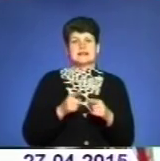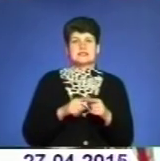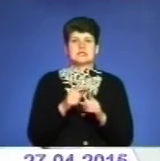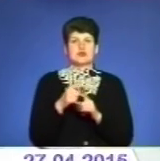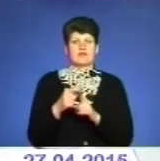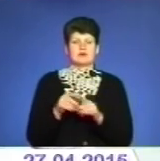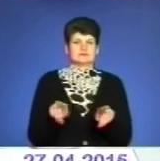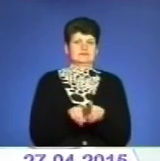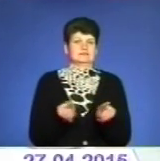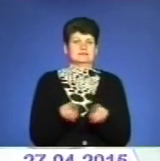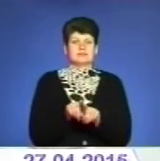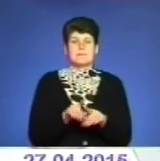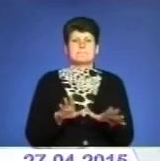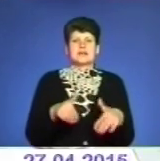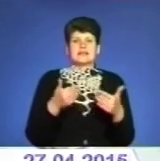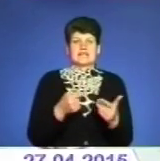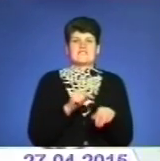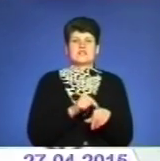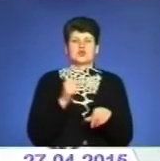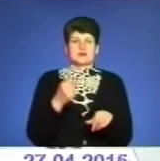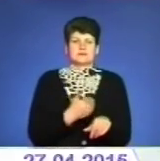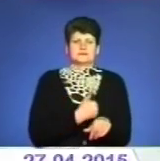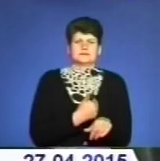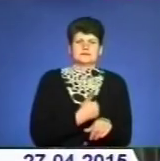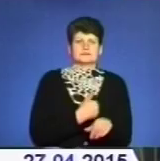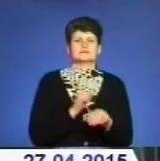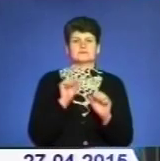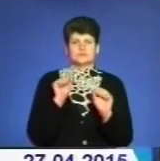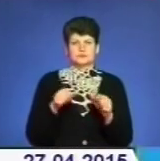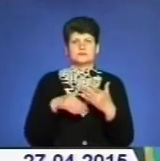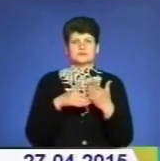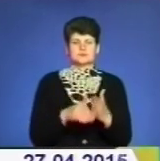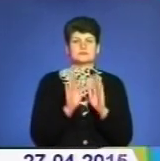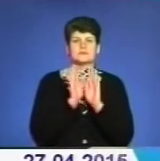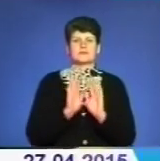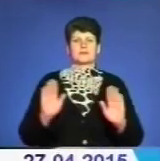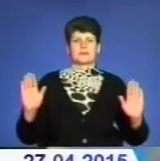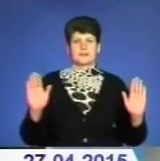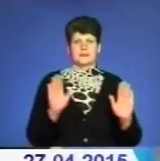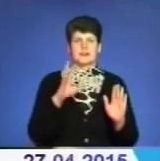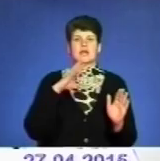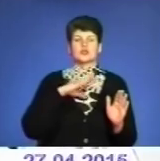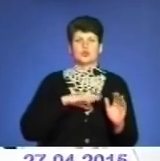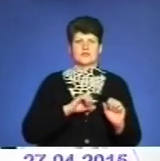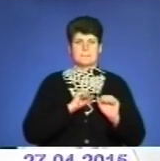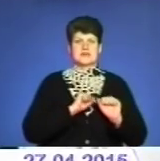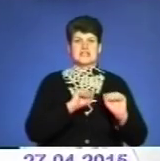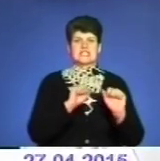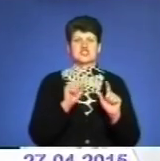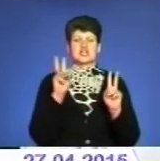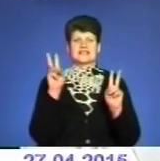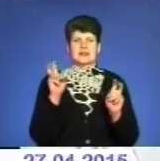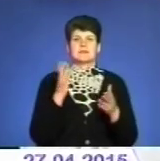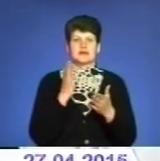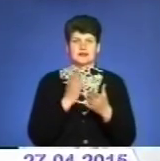синонімами. Передати свої відчуття, вагання, бажання найповніше можна за допомогою пісні. А духовна, патріотична тема є воїстину